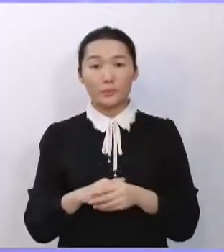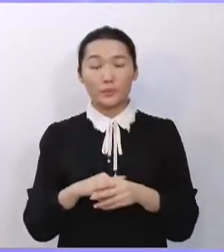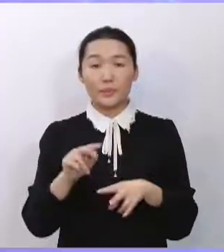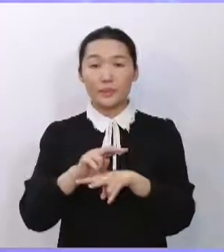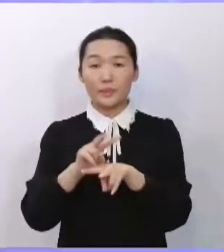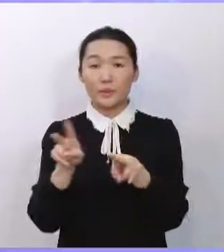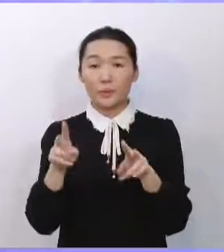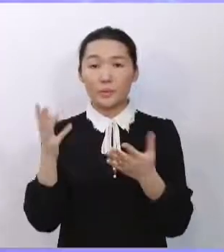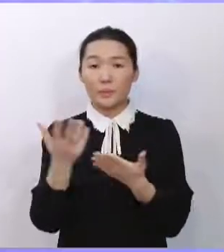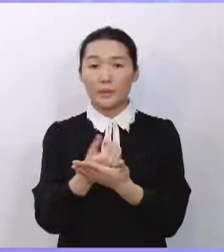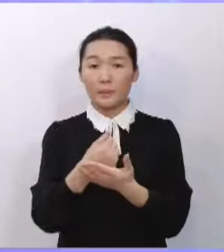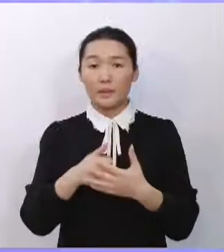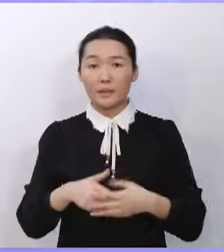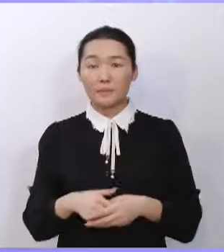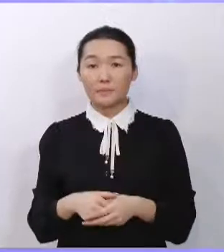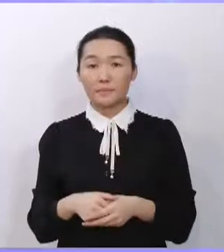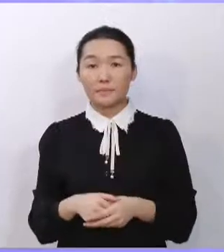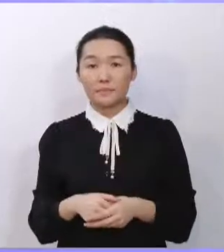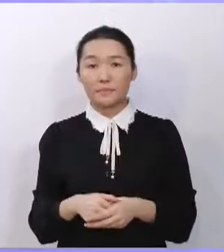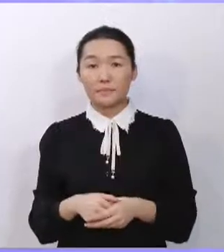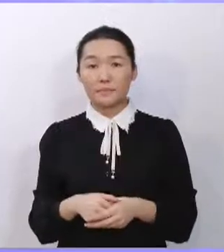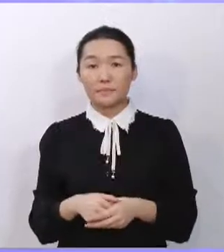синонимин тапкыла.